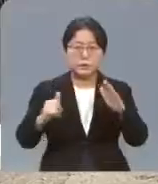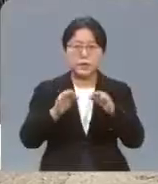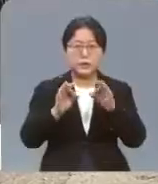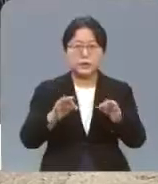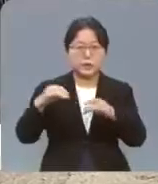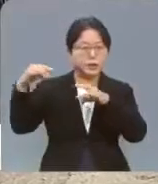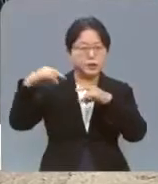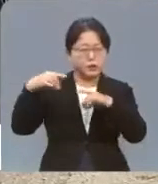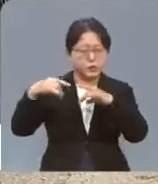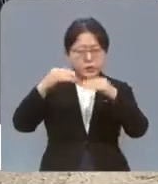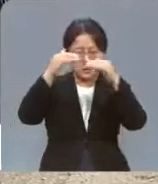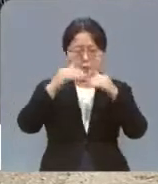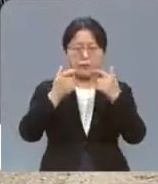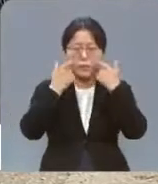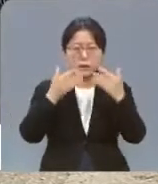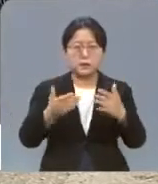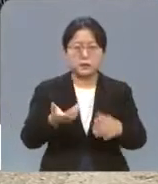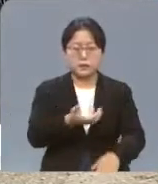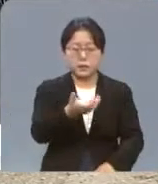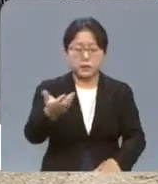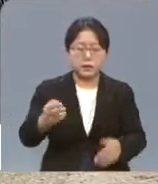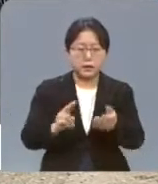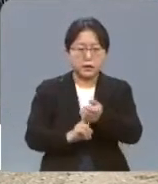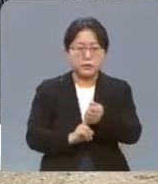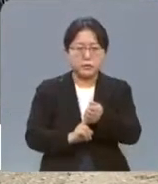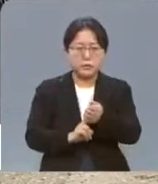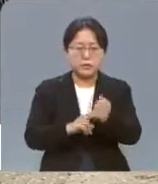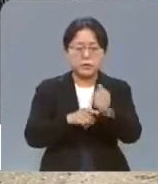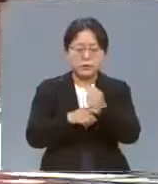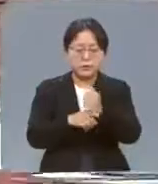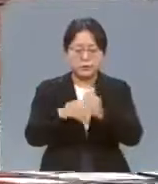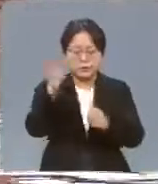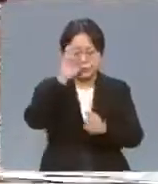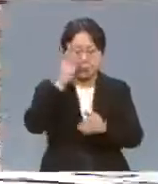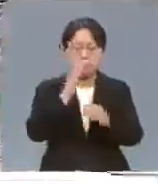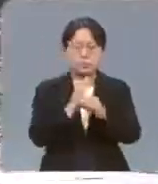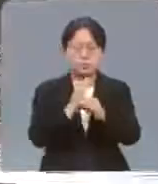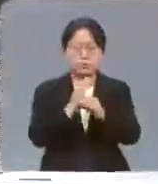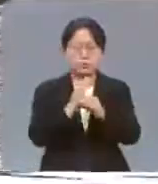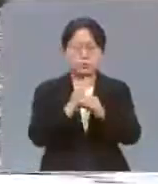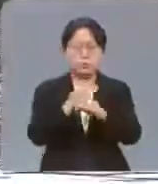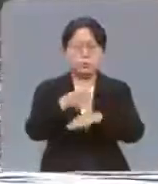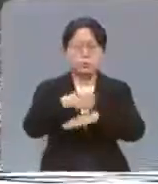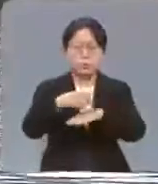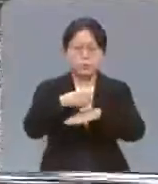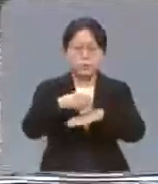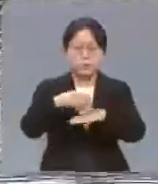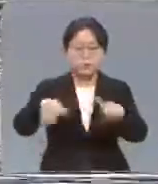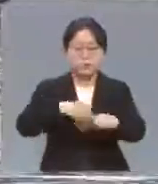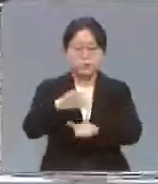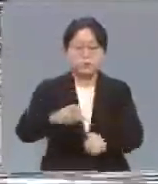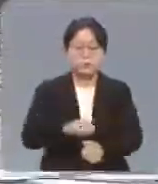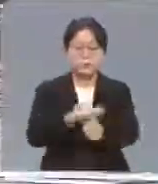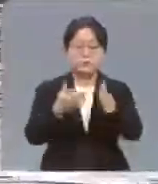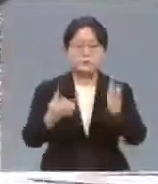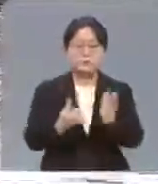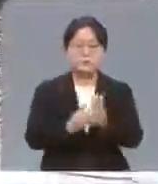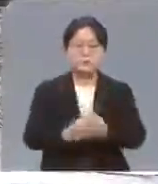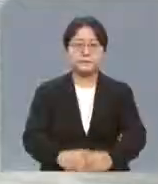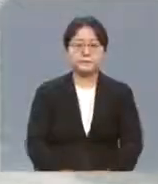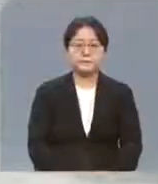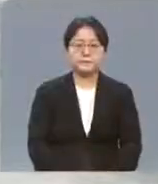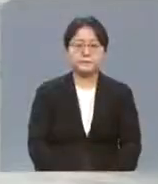통신 내역을 확인하는 등 행적을 감춘 이후에 대한 수사도 벌이고 있습니다 지금까지 완도 송곡 선착장에서 kbs 뉴스 박상미